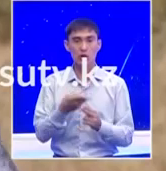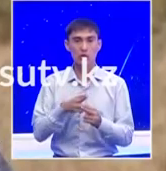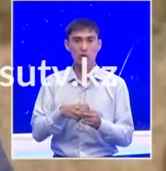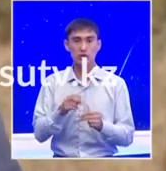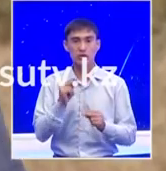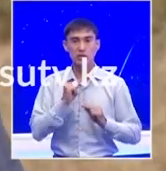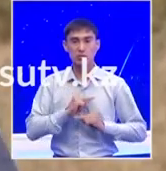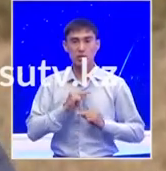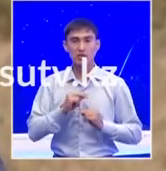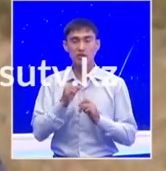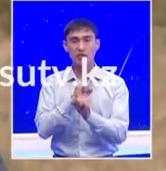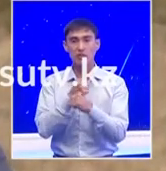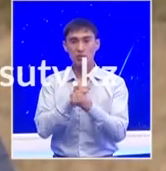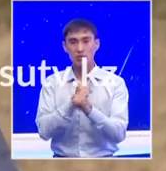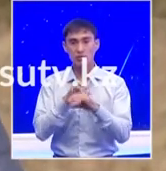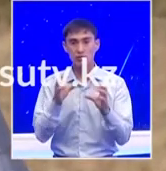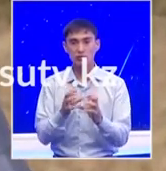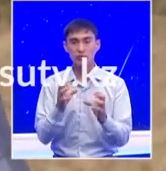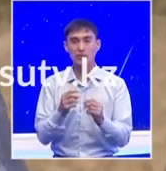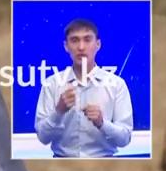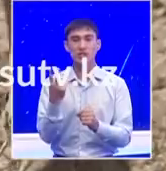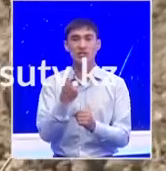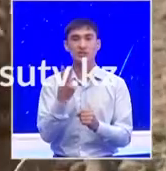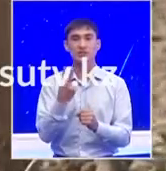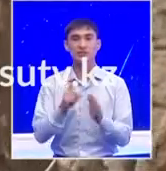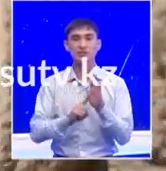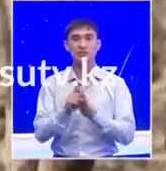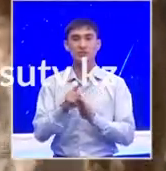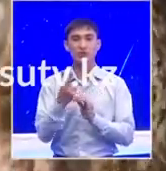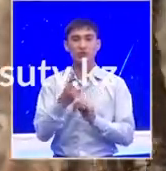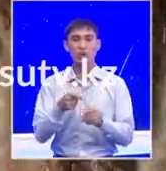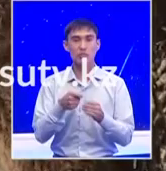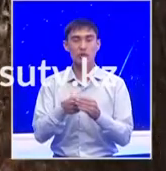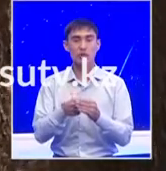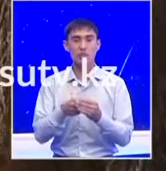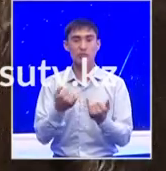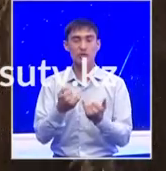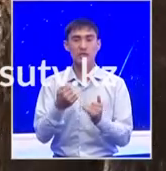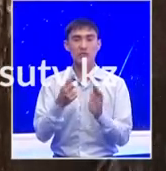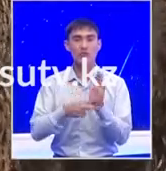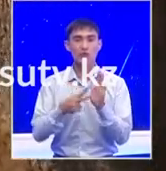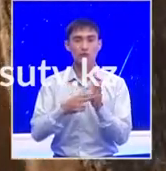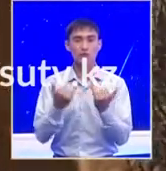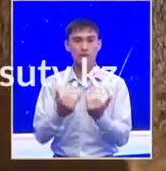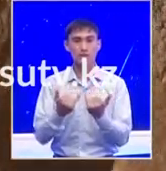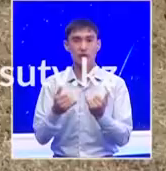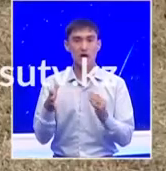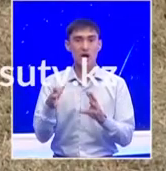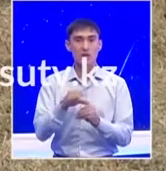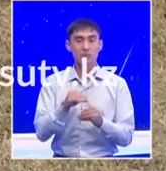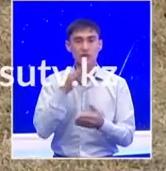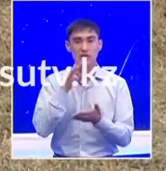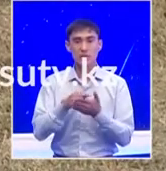занимается верблюдоводством. Все дело начиналось с 2 кораблей пустыни. Сегодня их 80. Такой прогресс, как отмечает сам